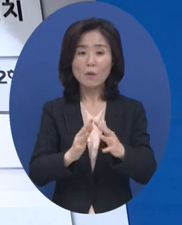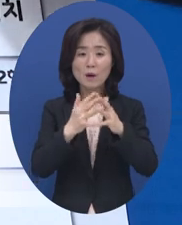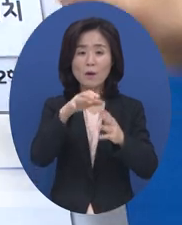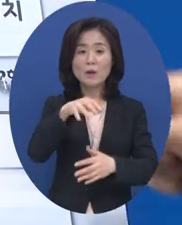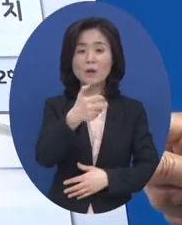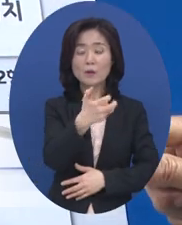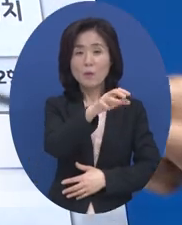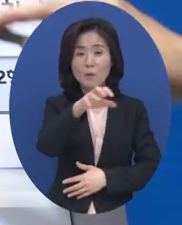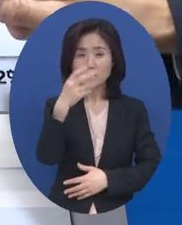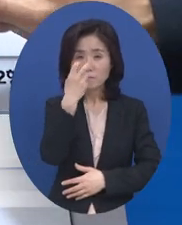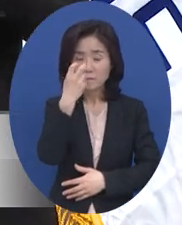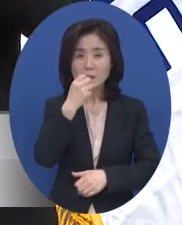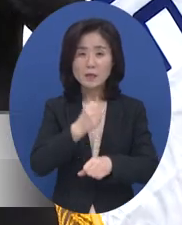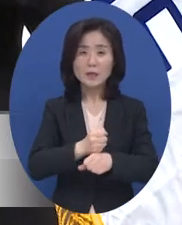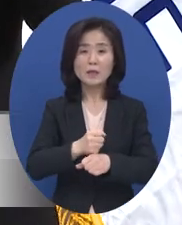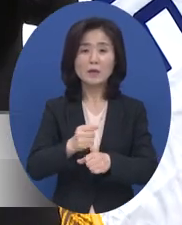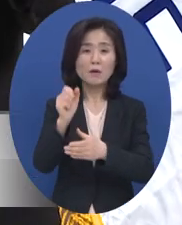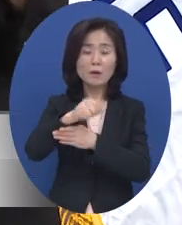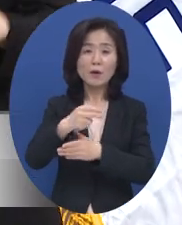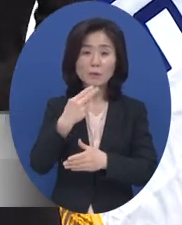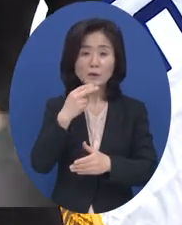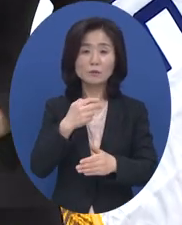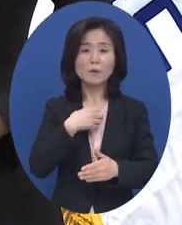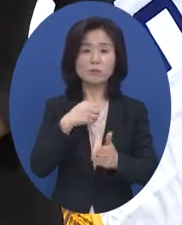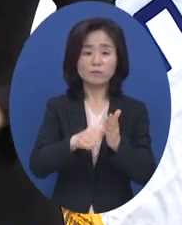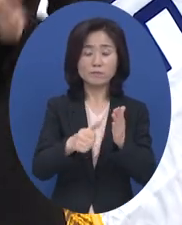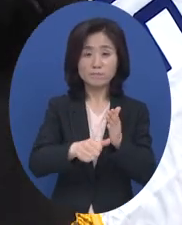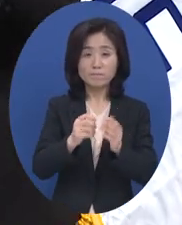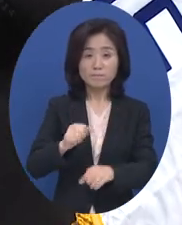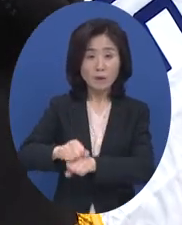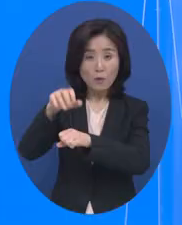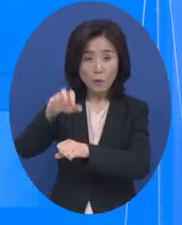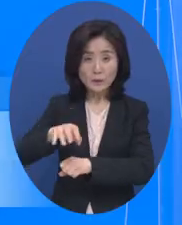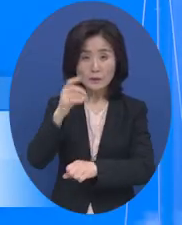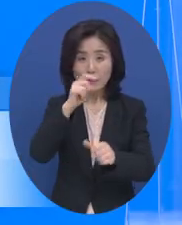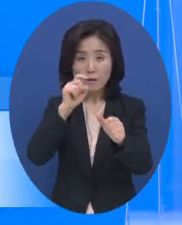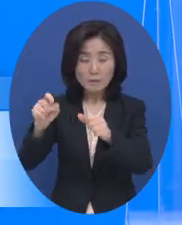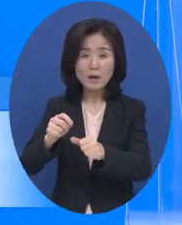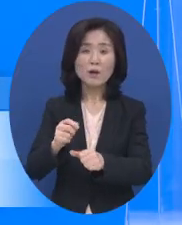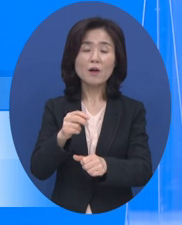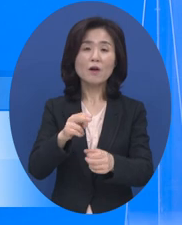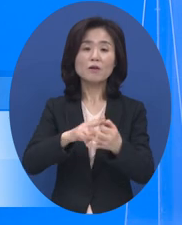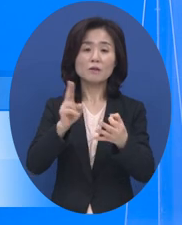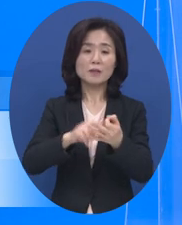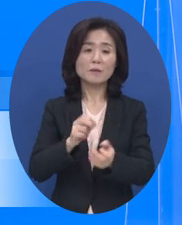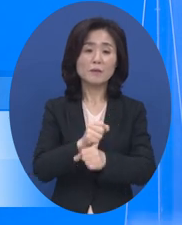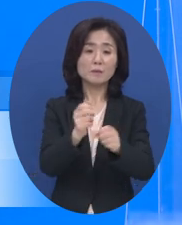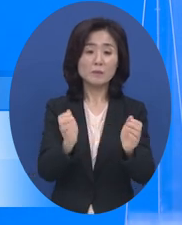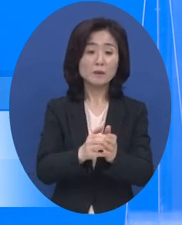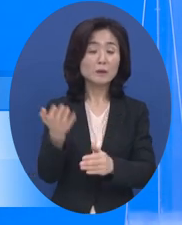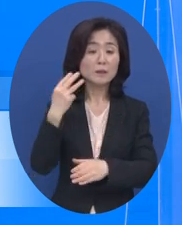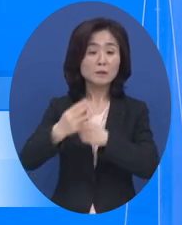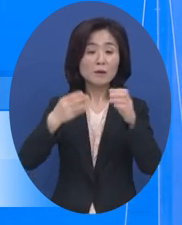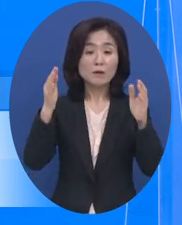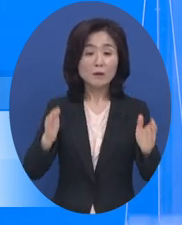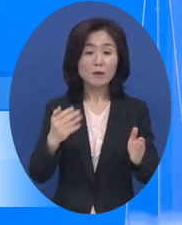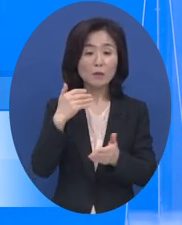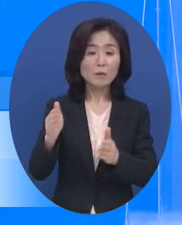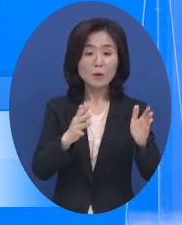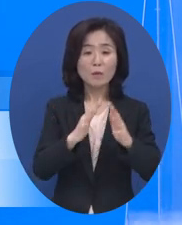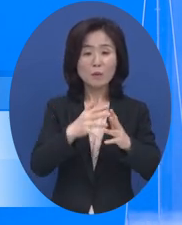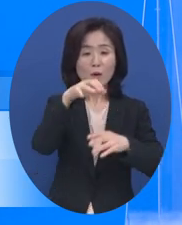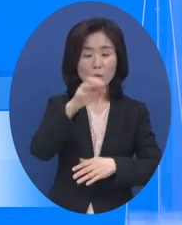무허가 위험물을 취급한 30곳을 적발하고 형사 입건했습니다. 최근 3년간 도내 공사장 화재